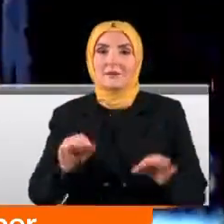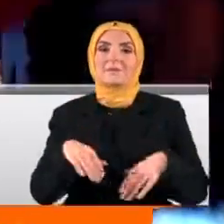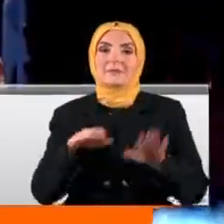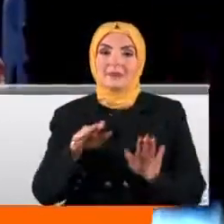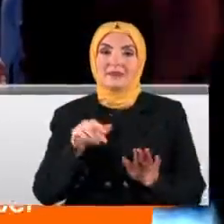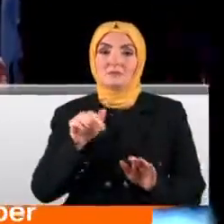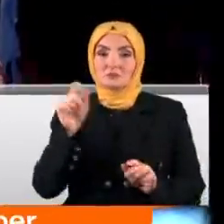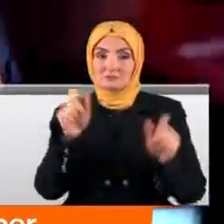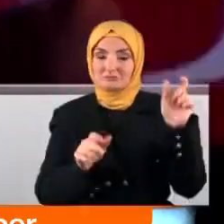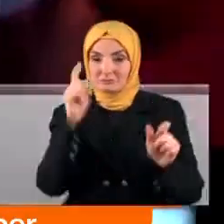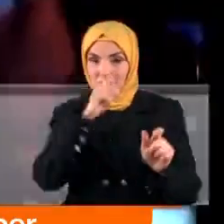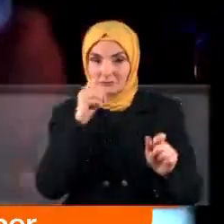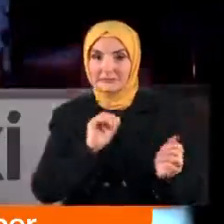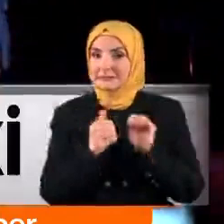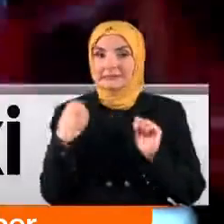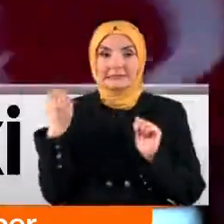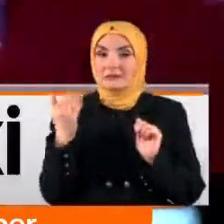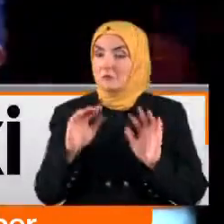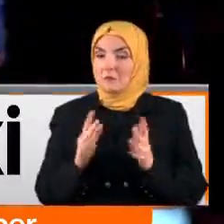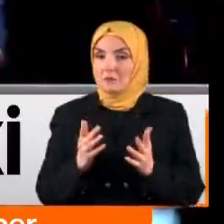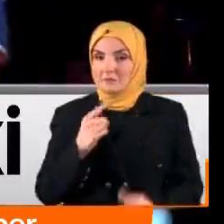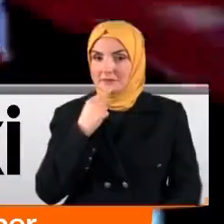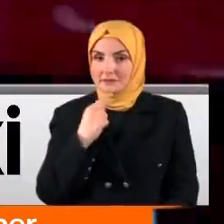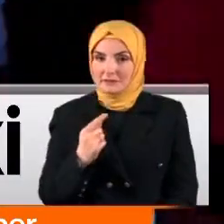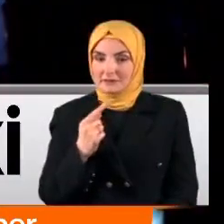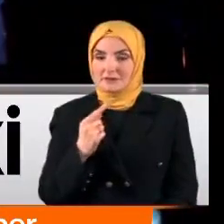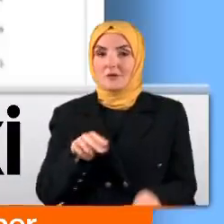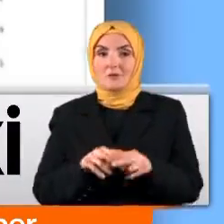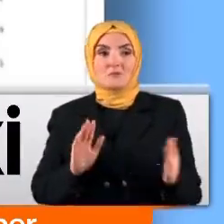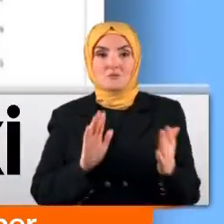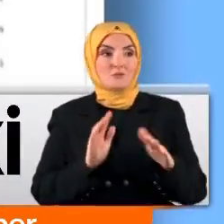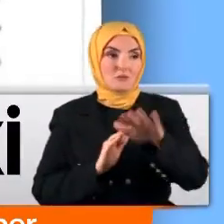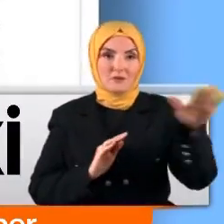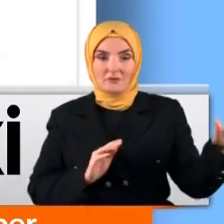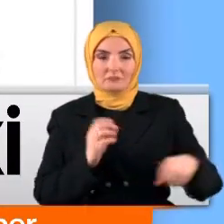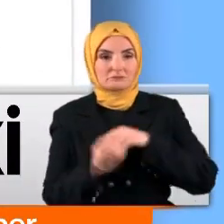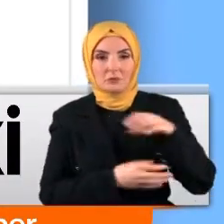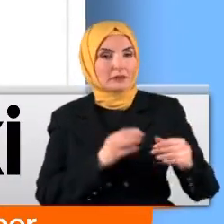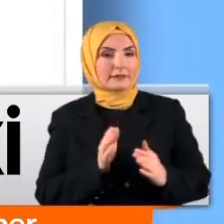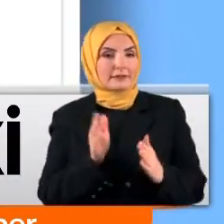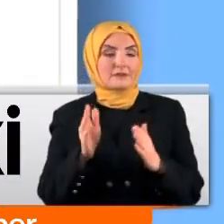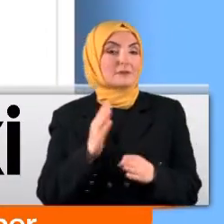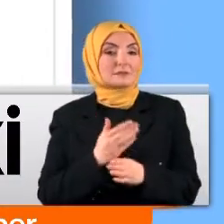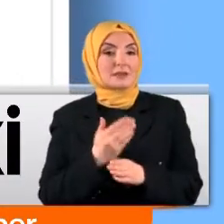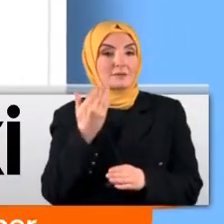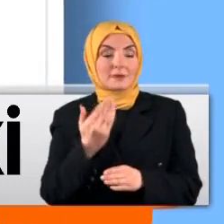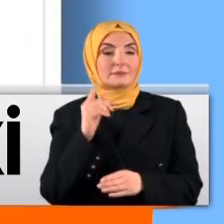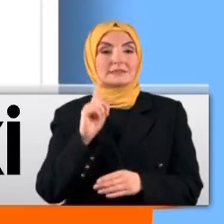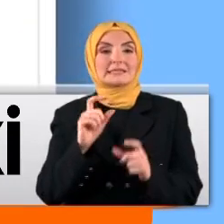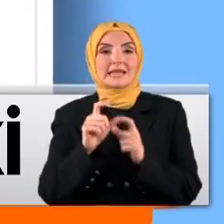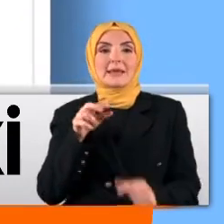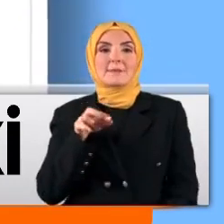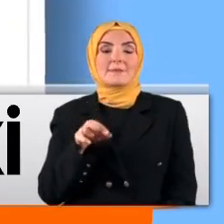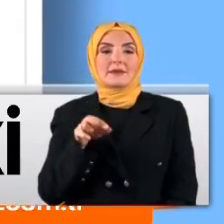da. Kılıçdaroğlu'nun aday ise muhalefet cephesini karıştırmaya devam ediyor. Önce Saadet Partisi'nin Haymana mutabakatı